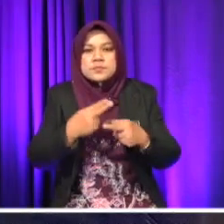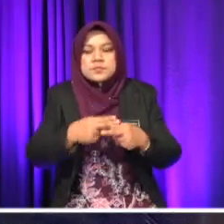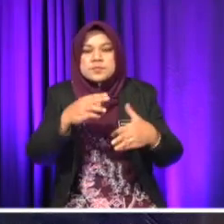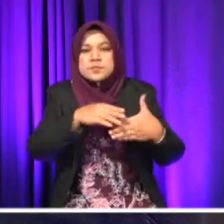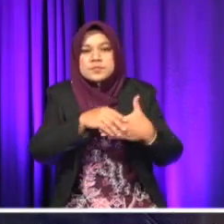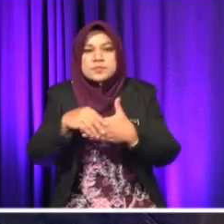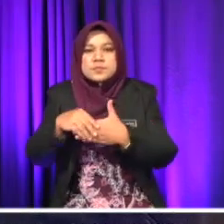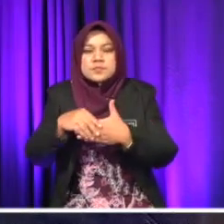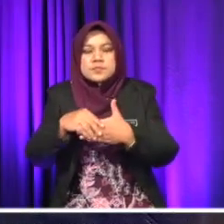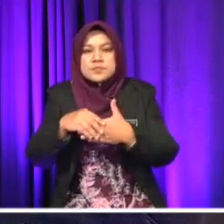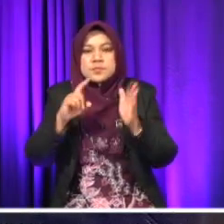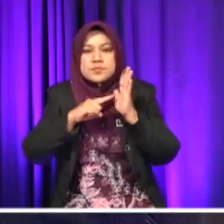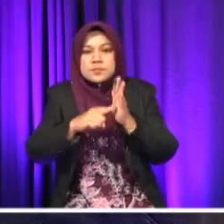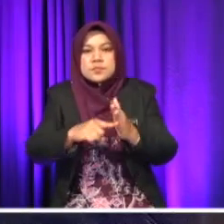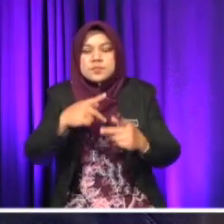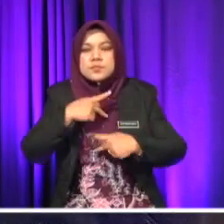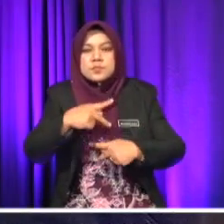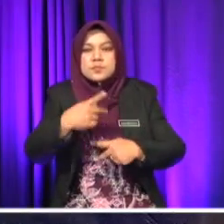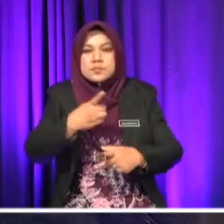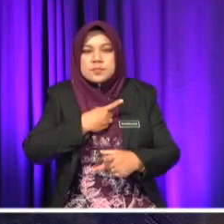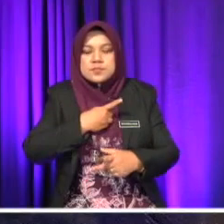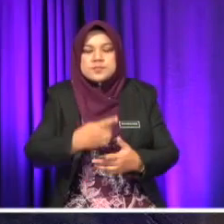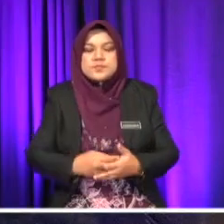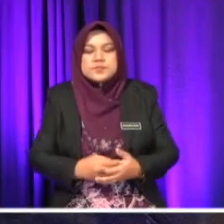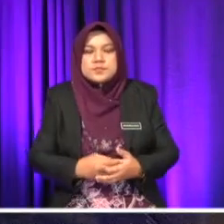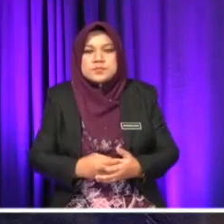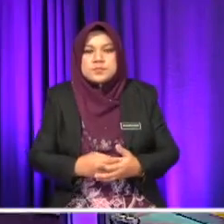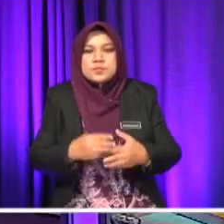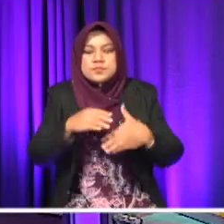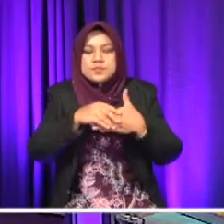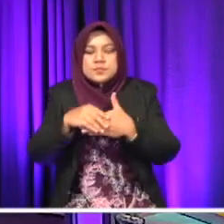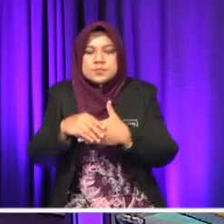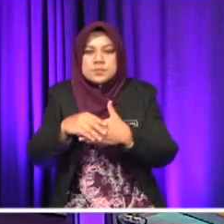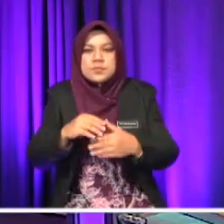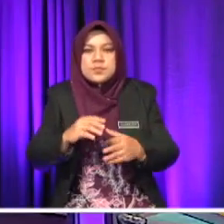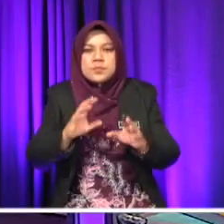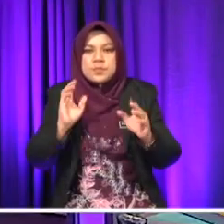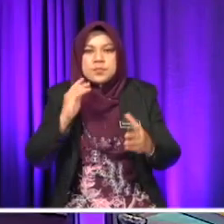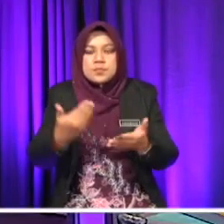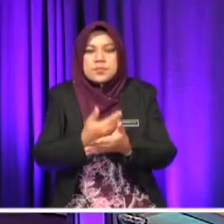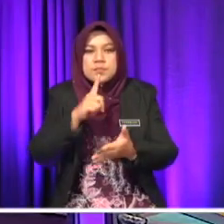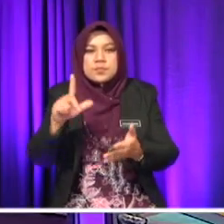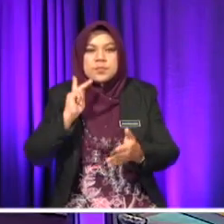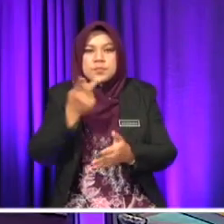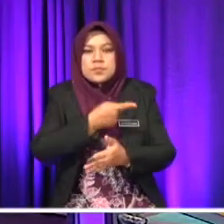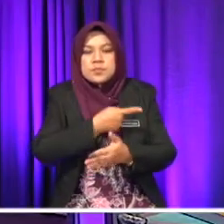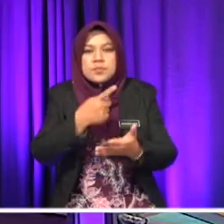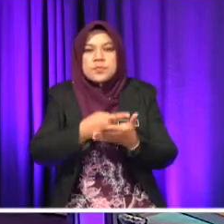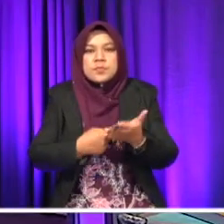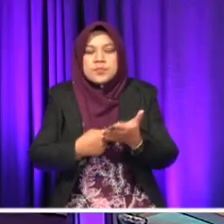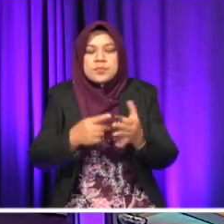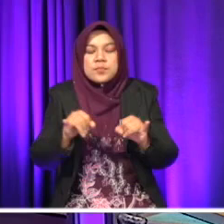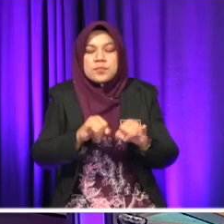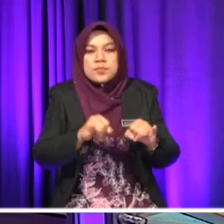potensi diri tadi dengan kewibawaan keterampilan barulah kita dapat menyerahkan apa